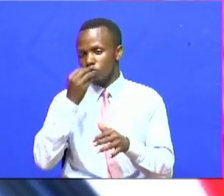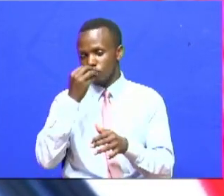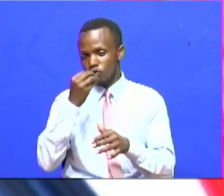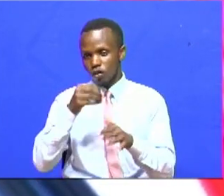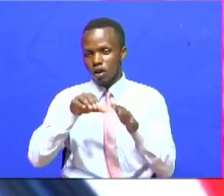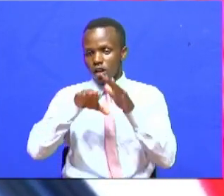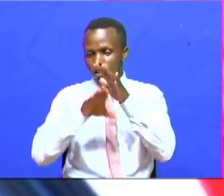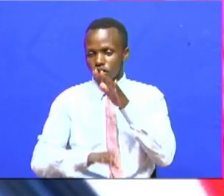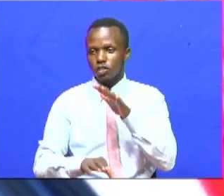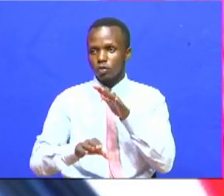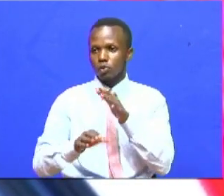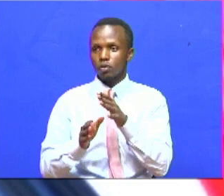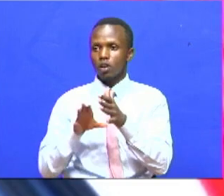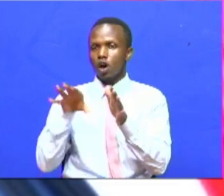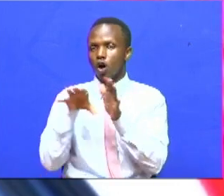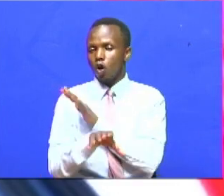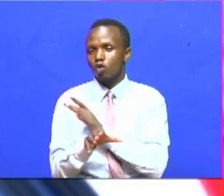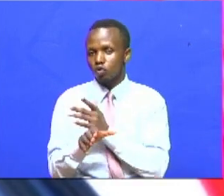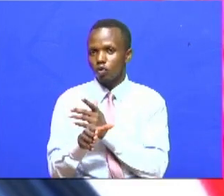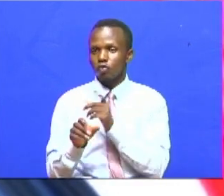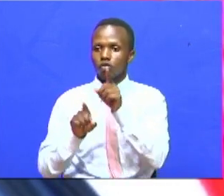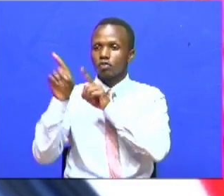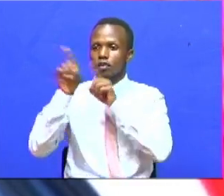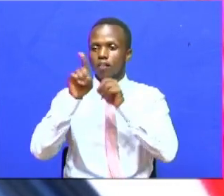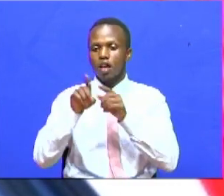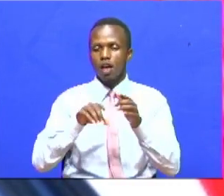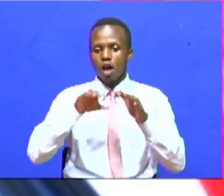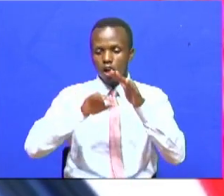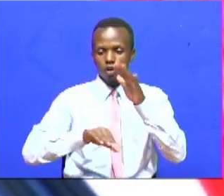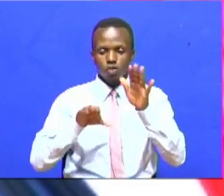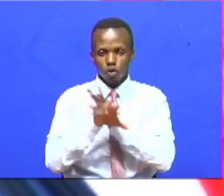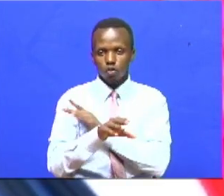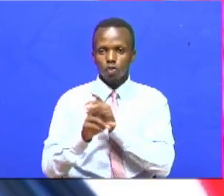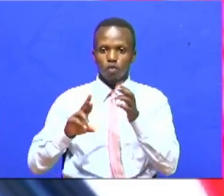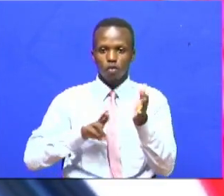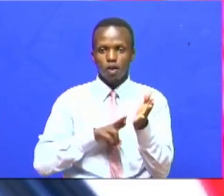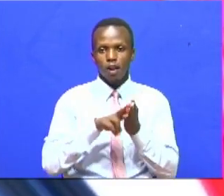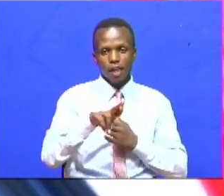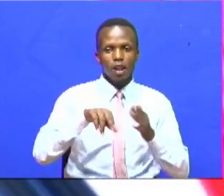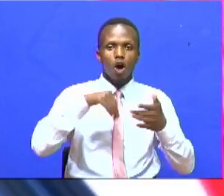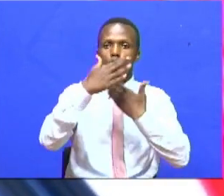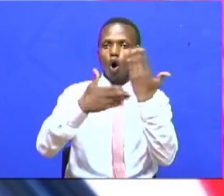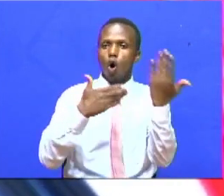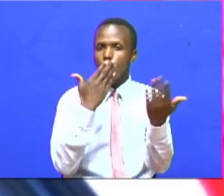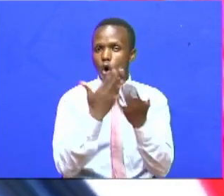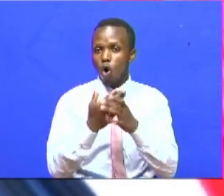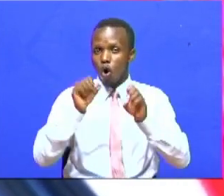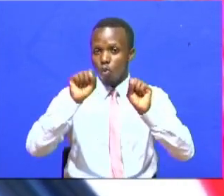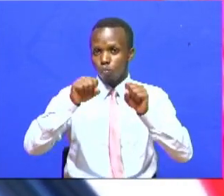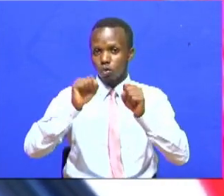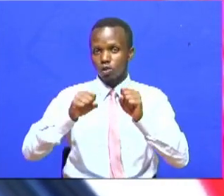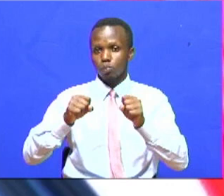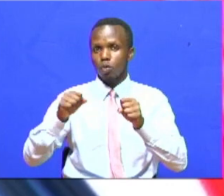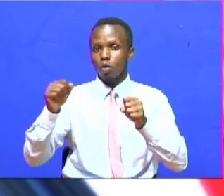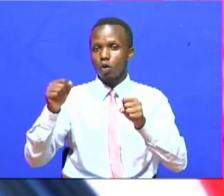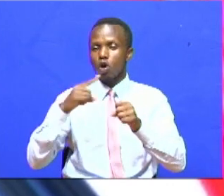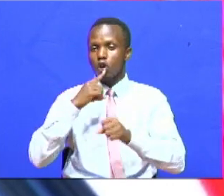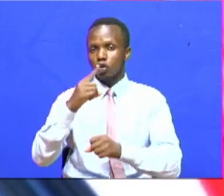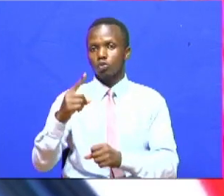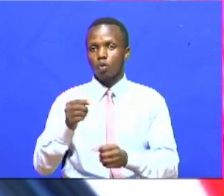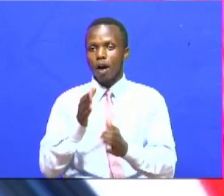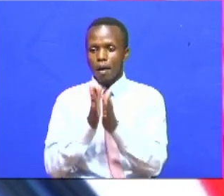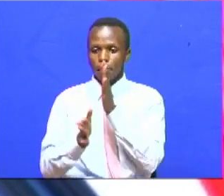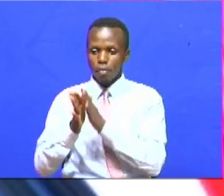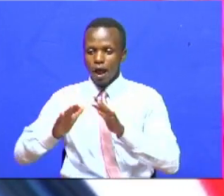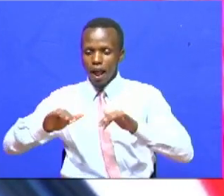usafiri, tunapunguza gharama ya rent, ndio tuhakikisha kwamba overall tumehakikisha kwamba tuna kupanga